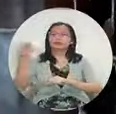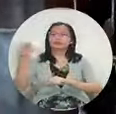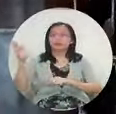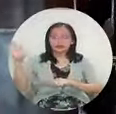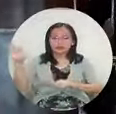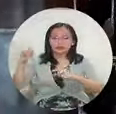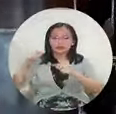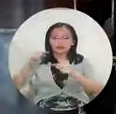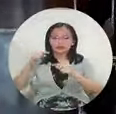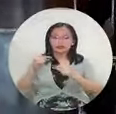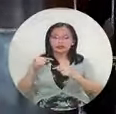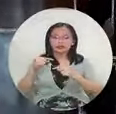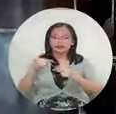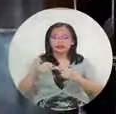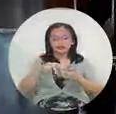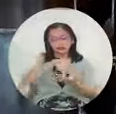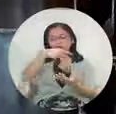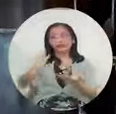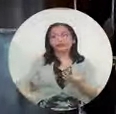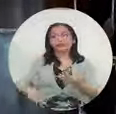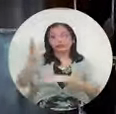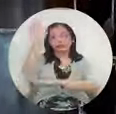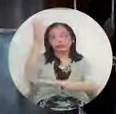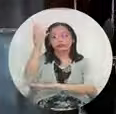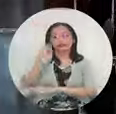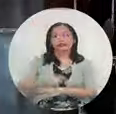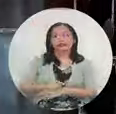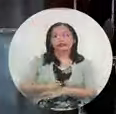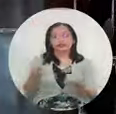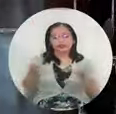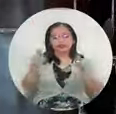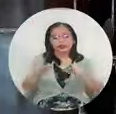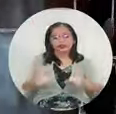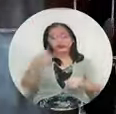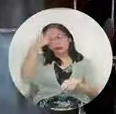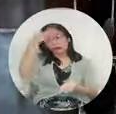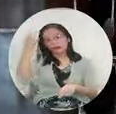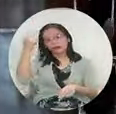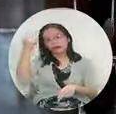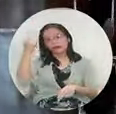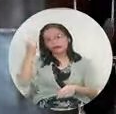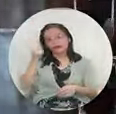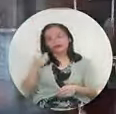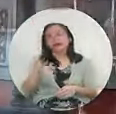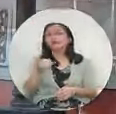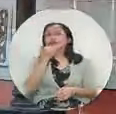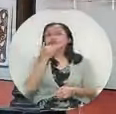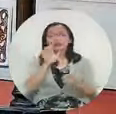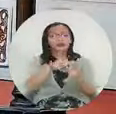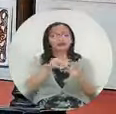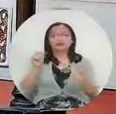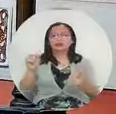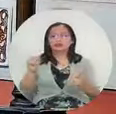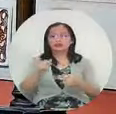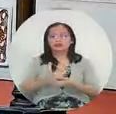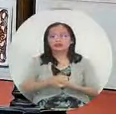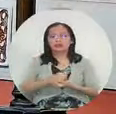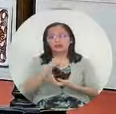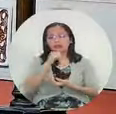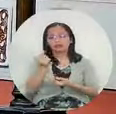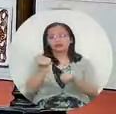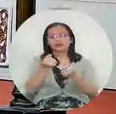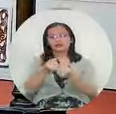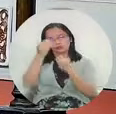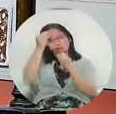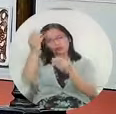choice. I did not obey. Unya giato pa ko ni mama instead nga, oh, anaon ka wa